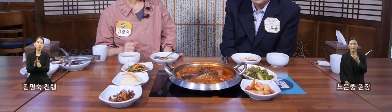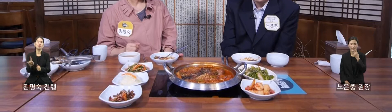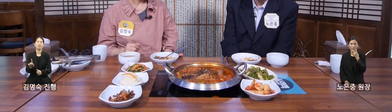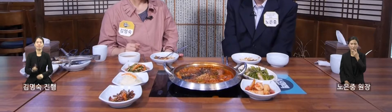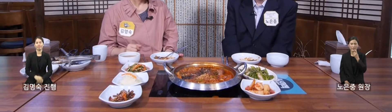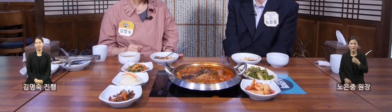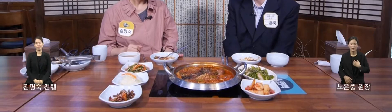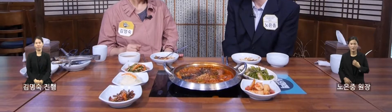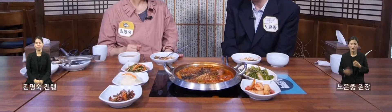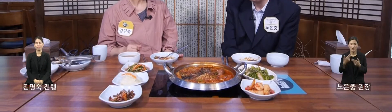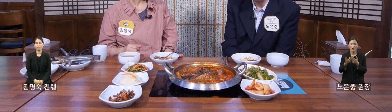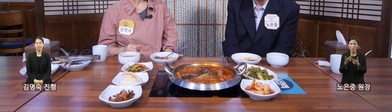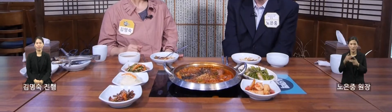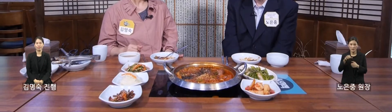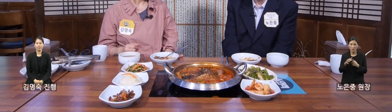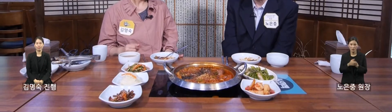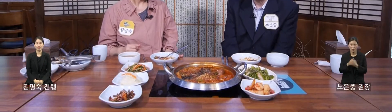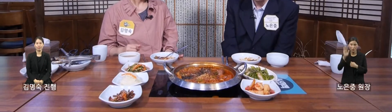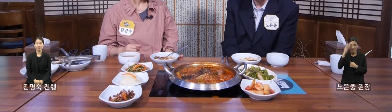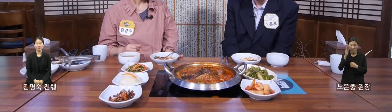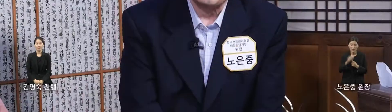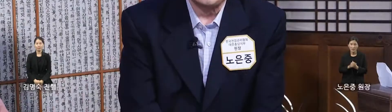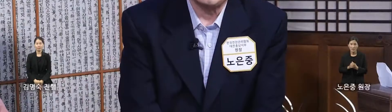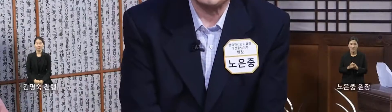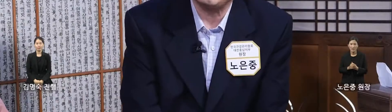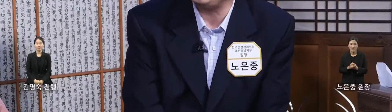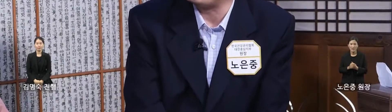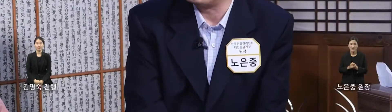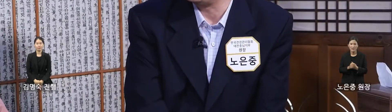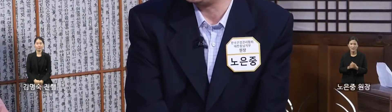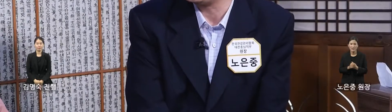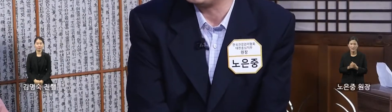있는지. 저희가 최근에 그